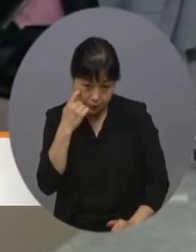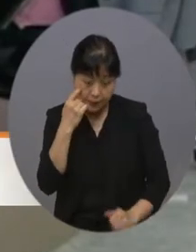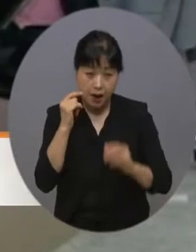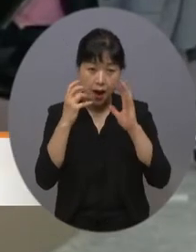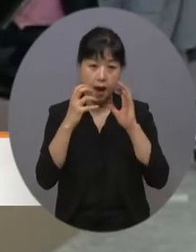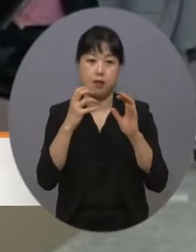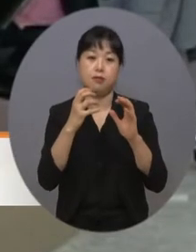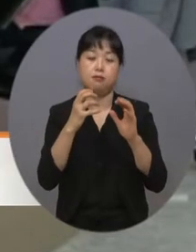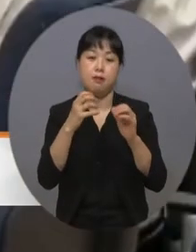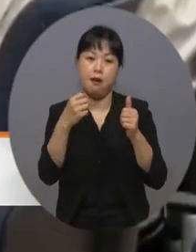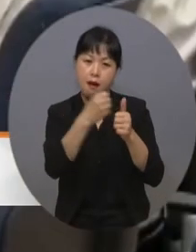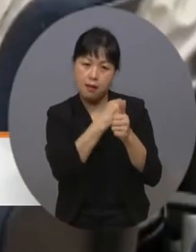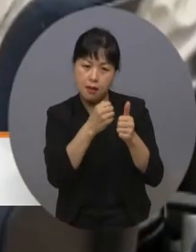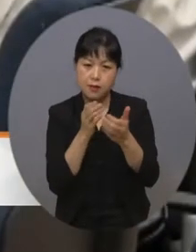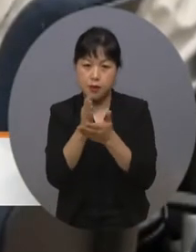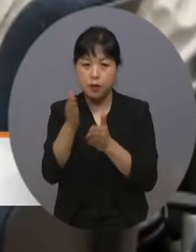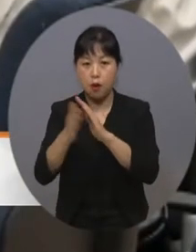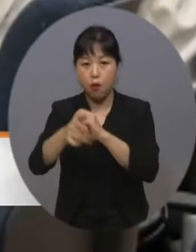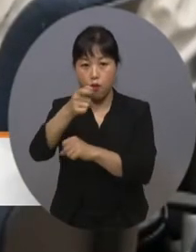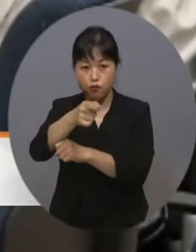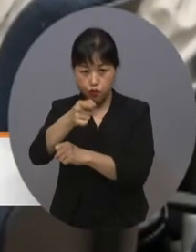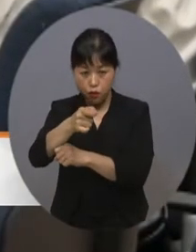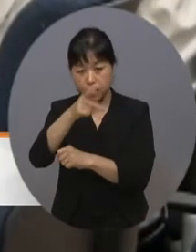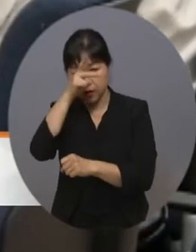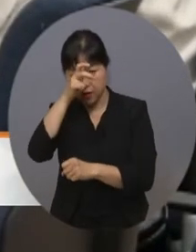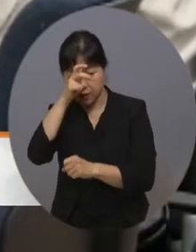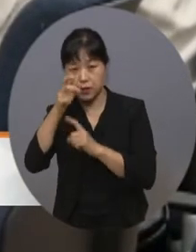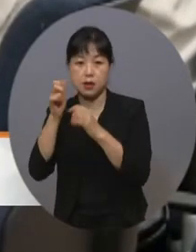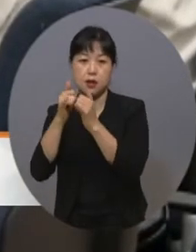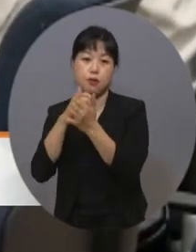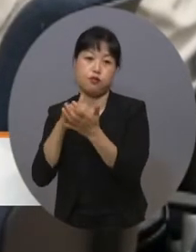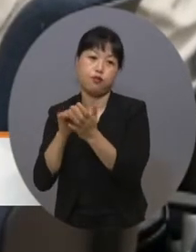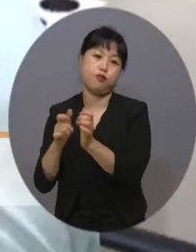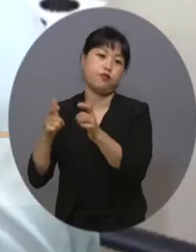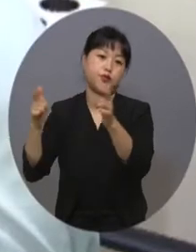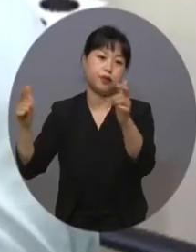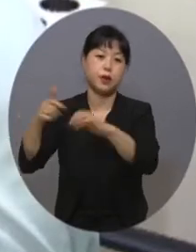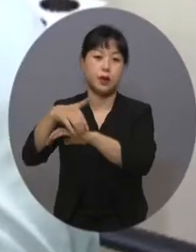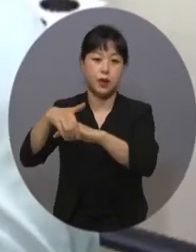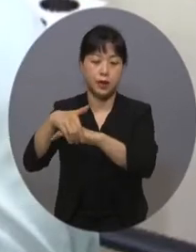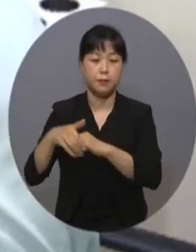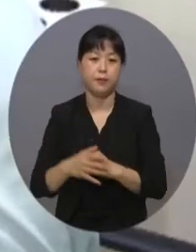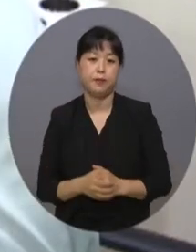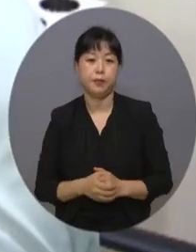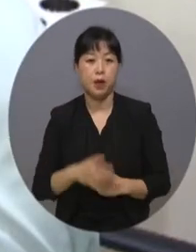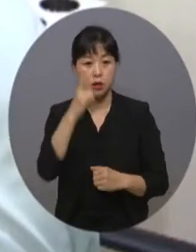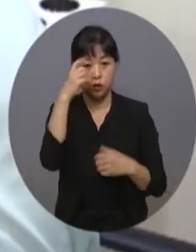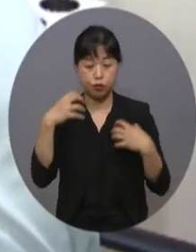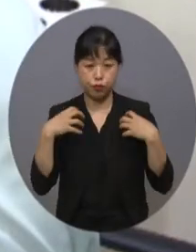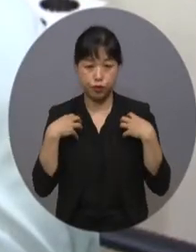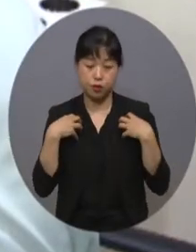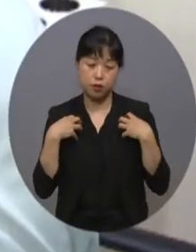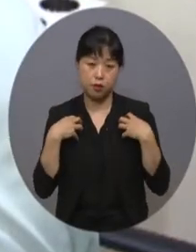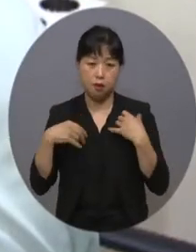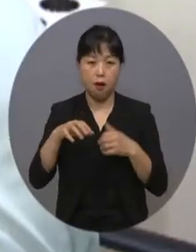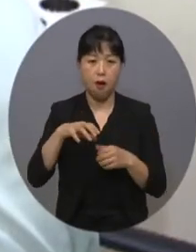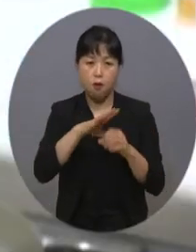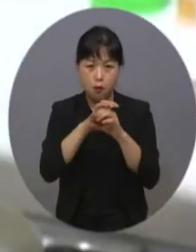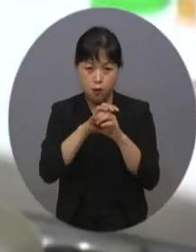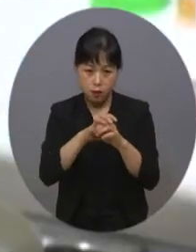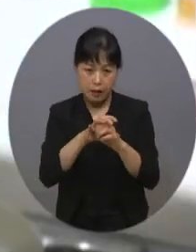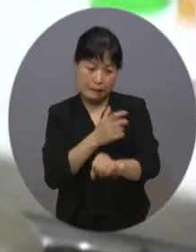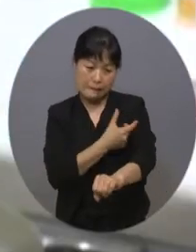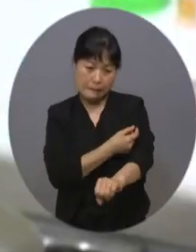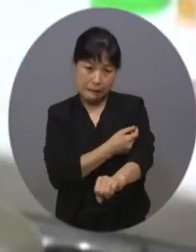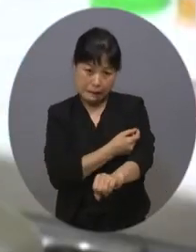전담 공무원과 학대 예방 경찰관도 늘리기로 했습니다. 정부는 신종 코로나 바이러스 감염증